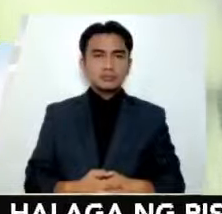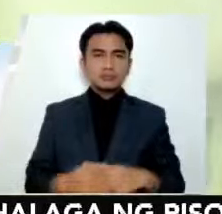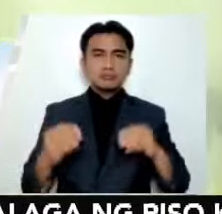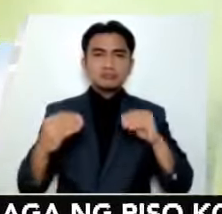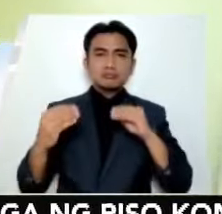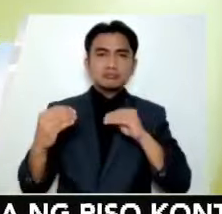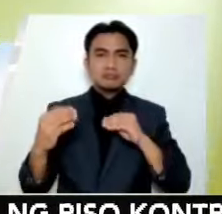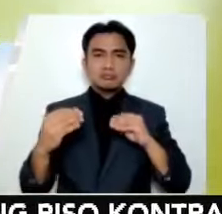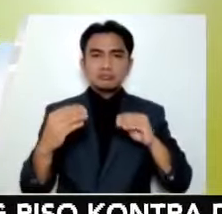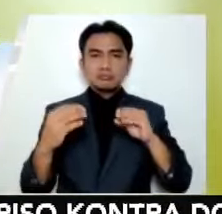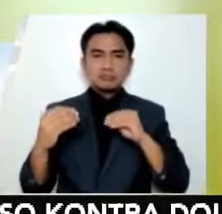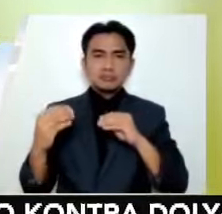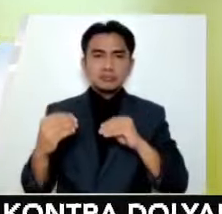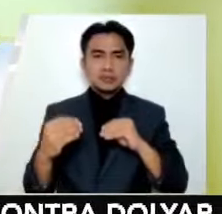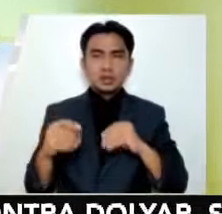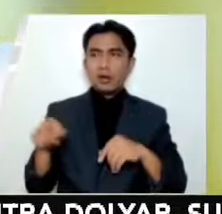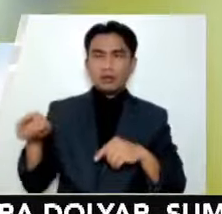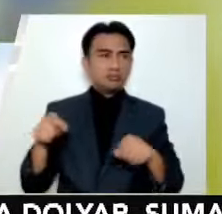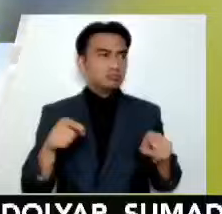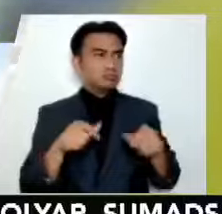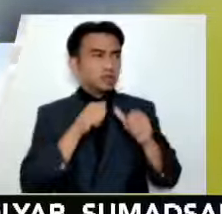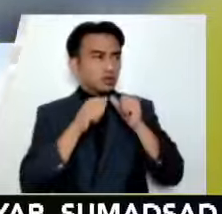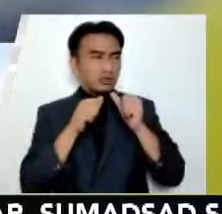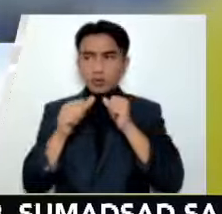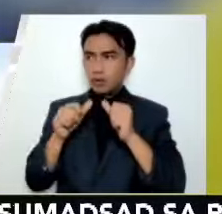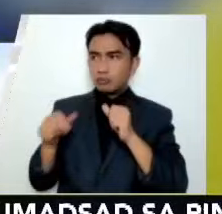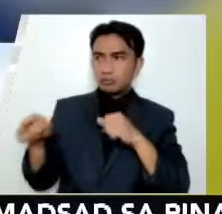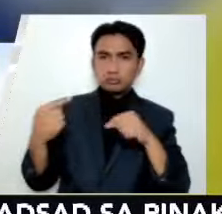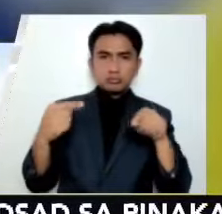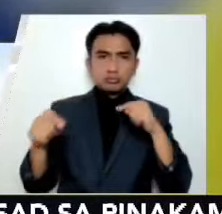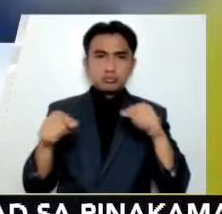Siya nga talaga po, sir, ang mag-ama.